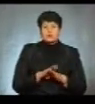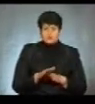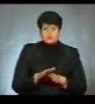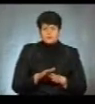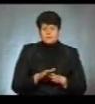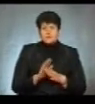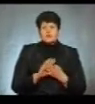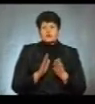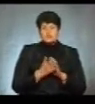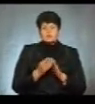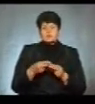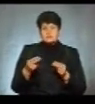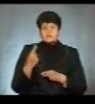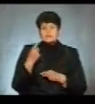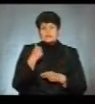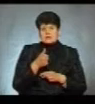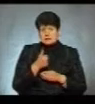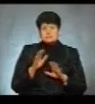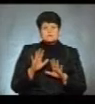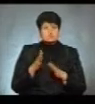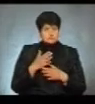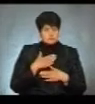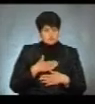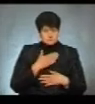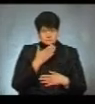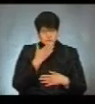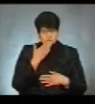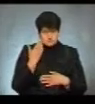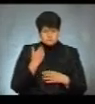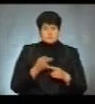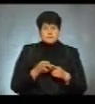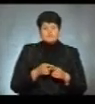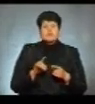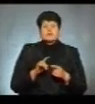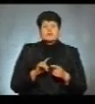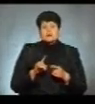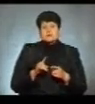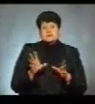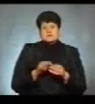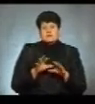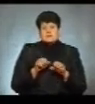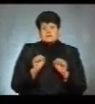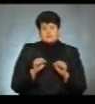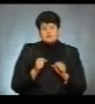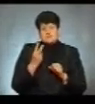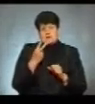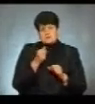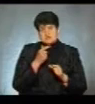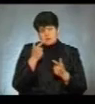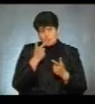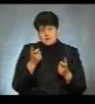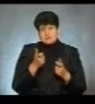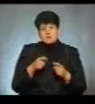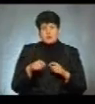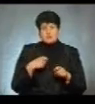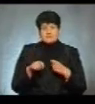ще, договір заключається на рік. В разі незадоволення даним управителем, співвласники можуть за 2 місяці попередити про розірвання